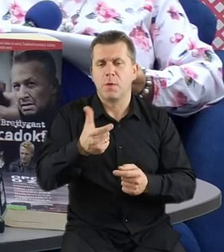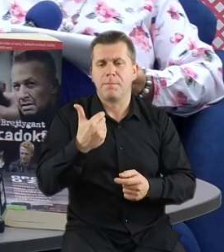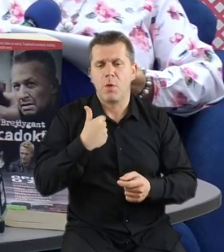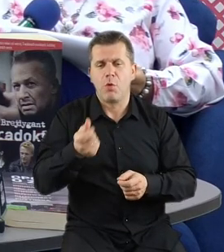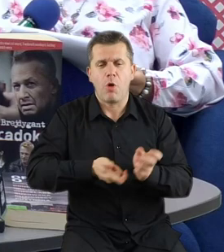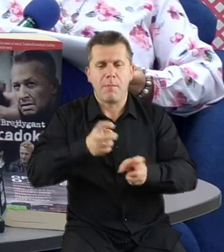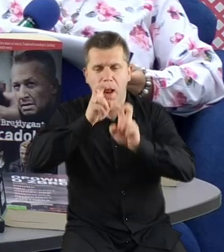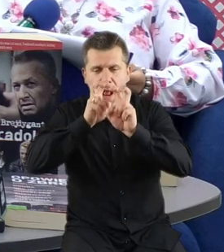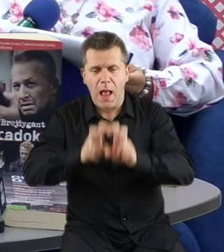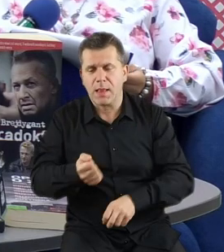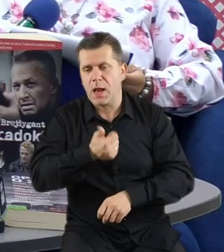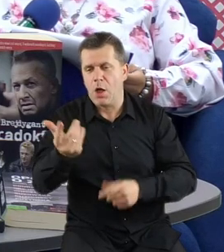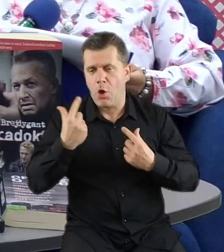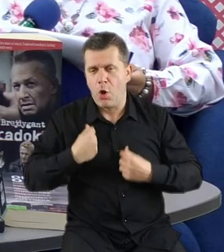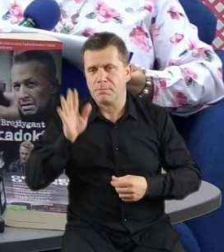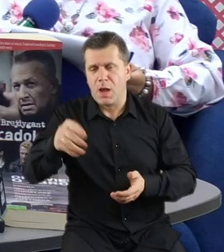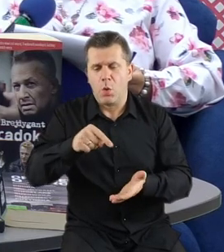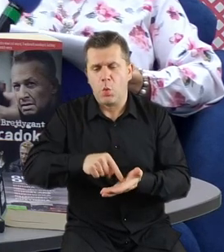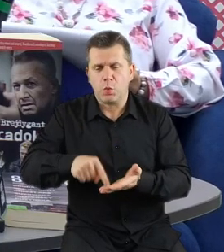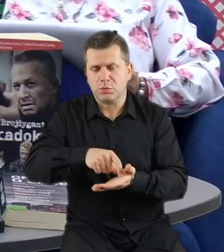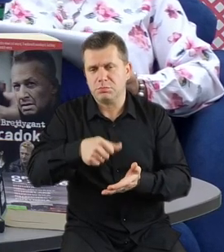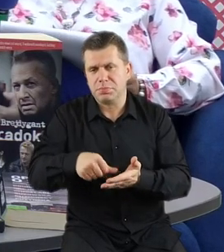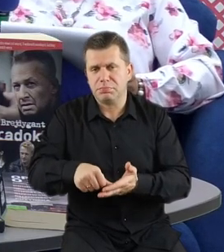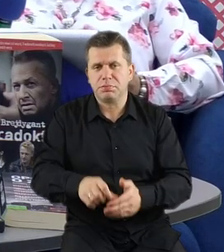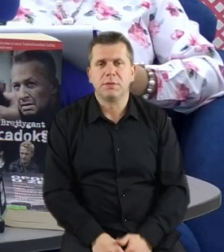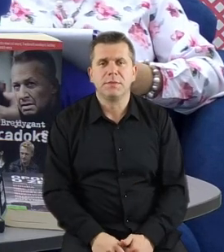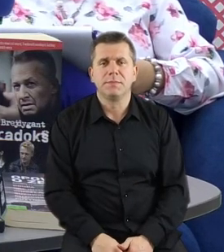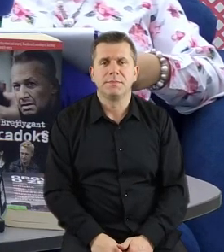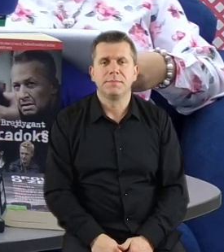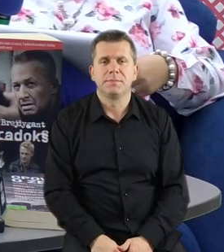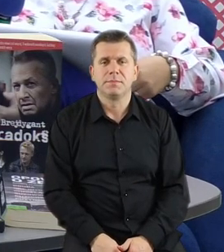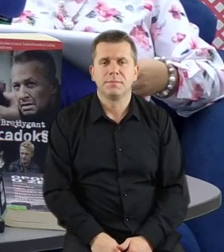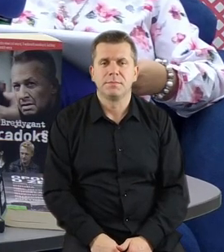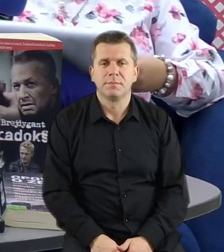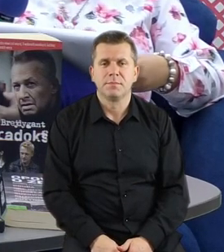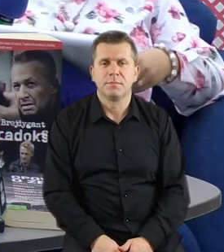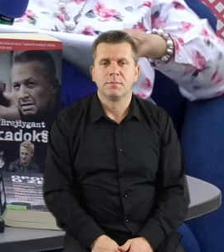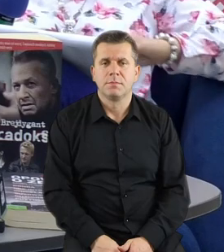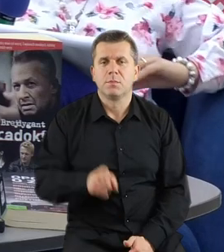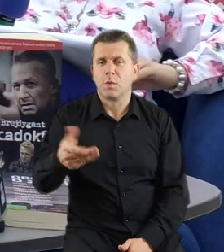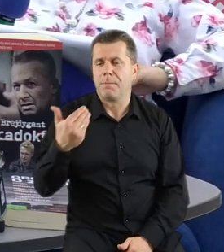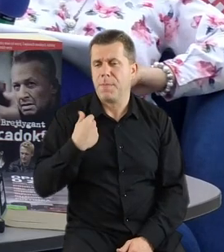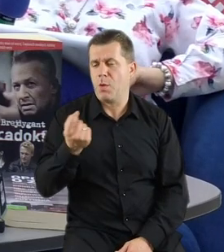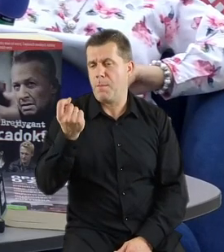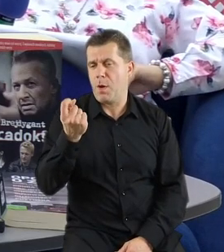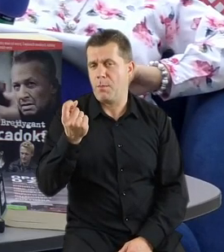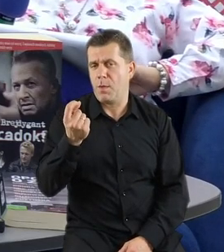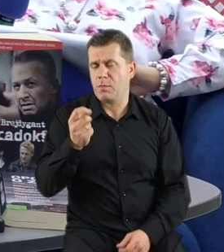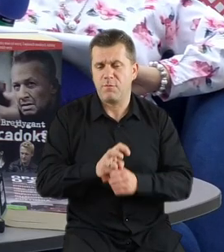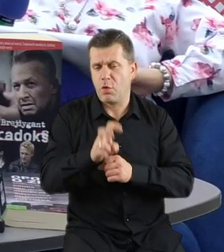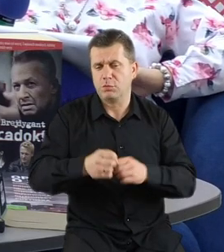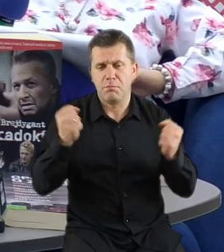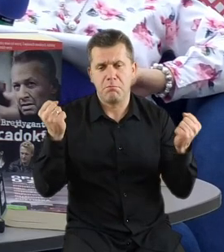tam badają, że parę osób ma te guziki i tam przyciska. Natomiast to był moment, w którym wchodziło